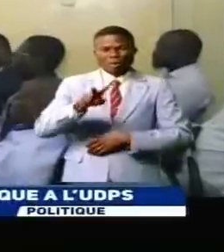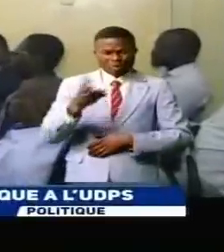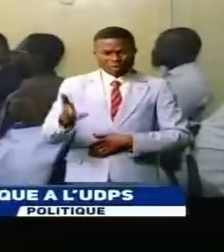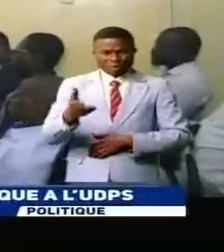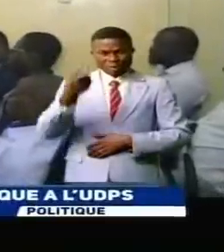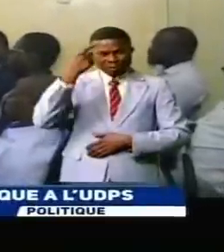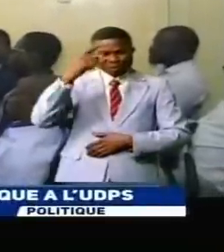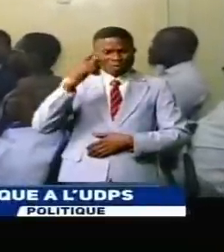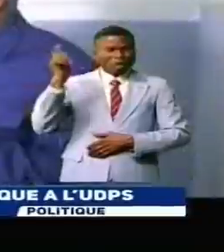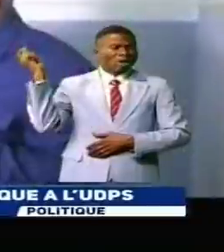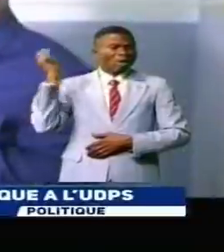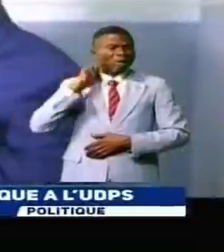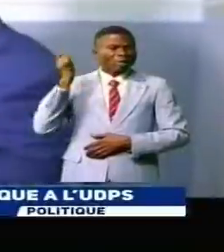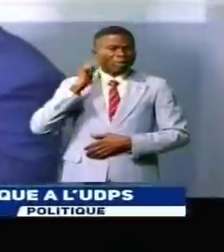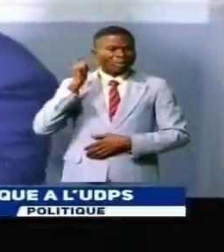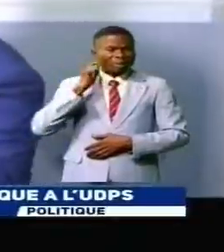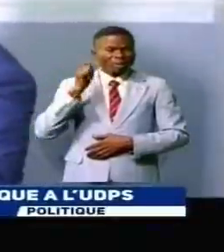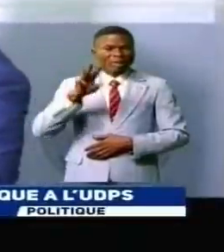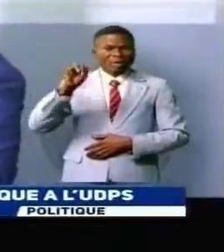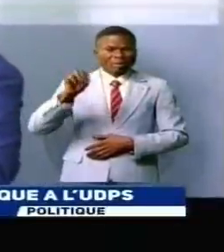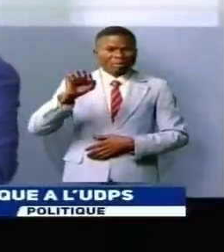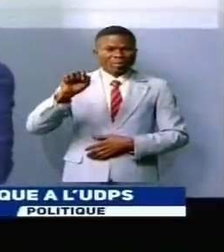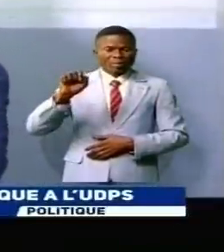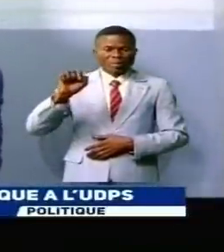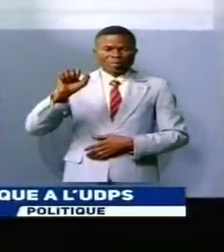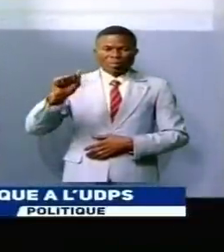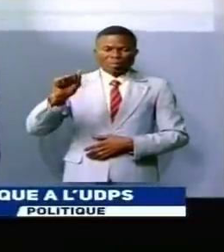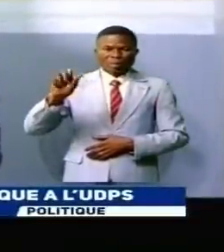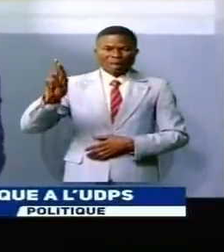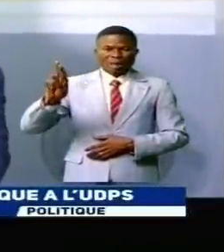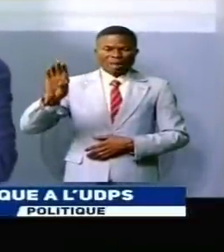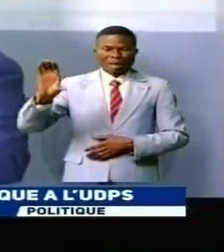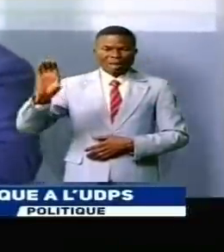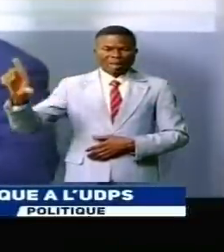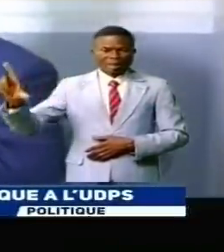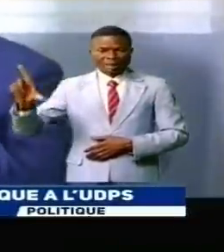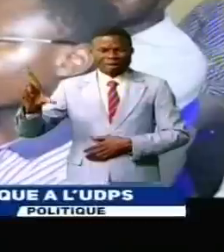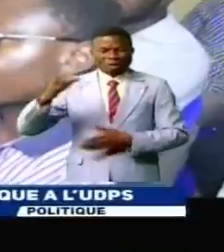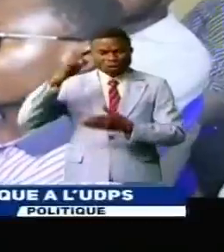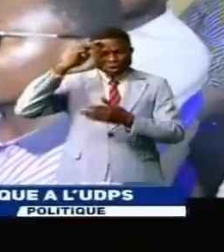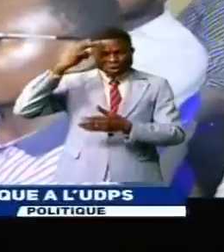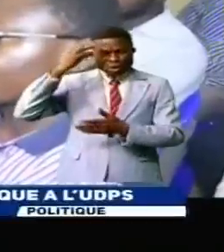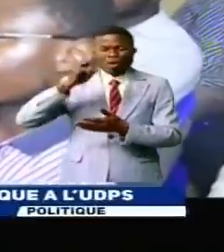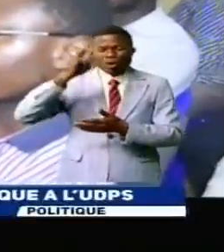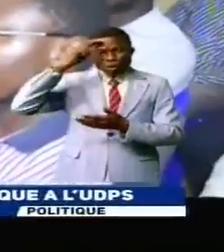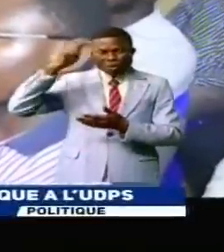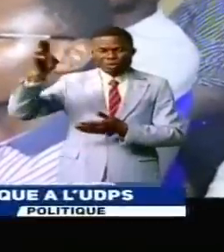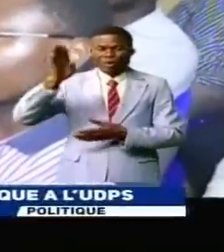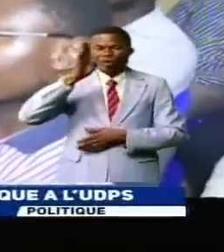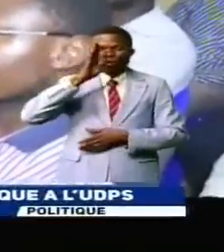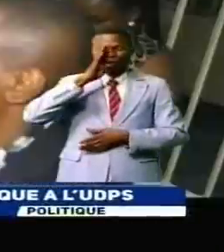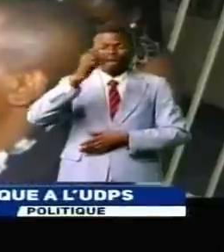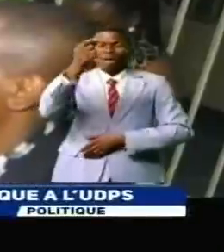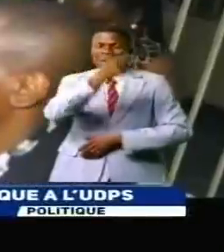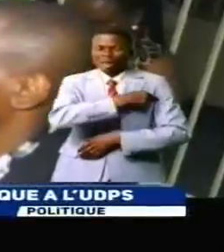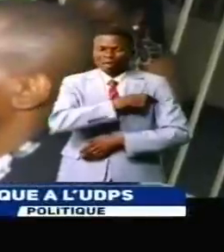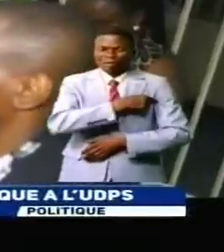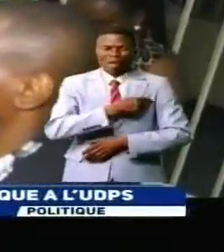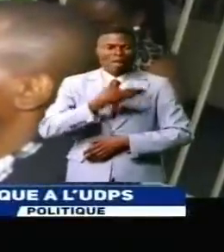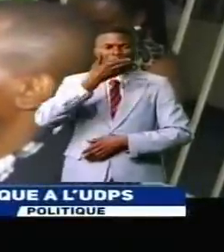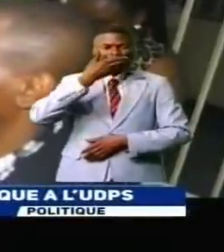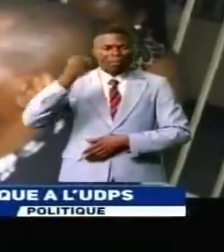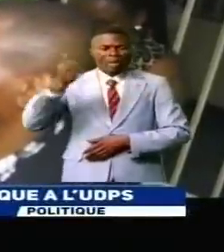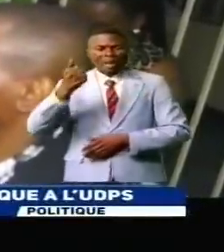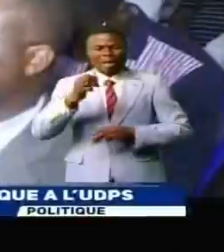Pour le professeur Marcel Mbiangandou de l'Université libre de Bruxelles, les vaccins restent le seul moyen efficace